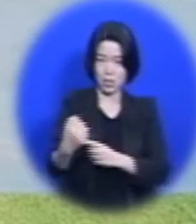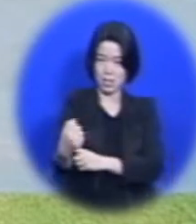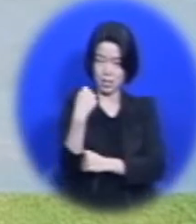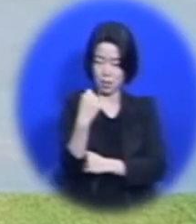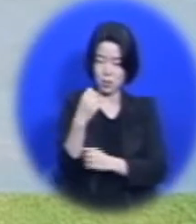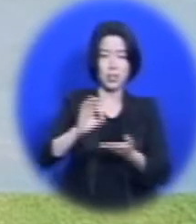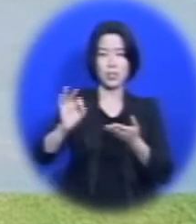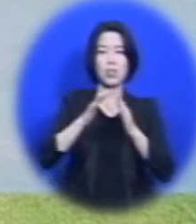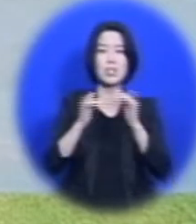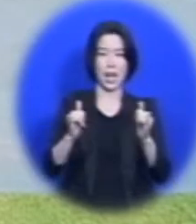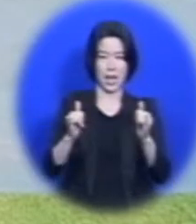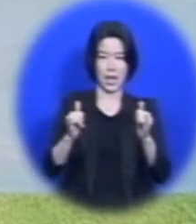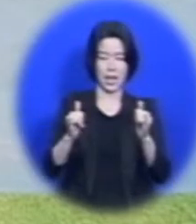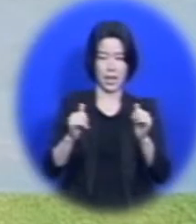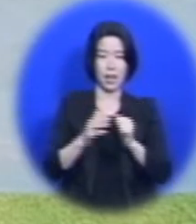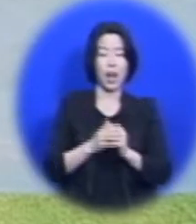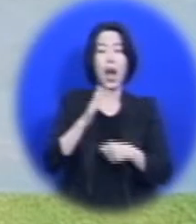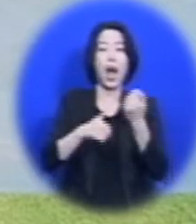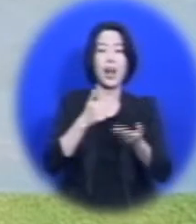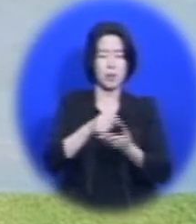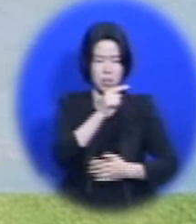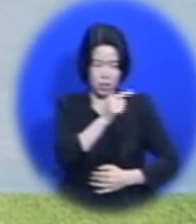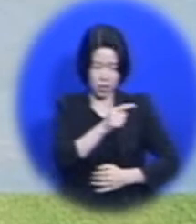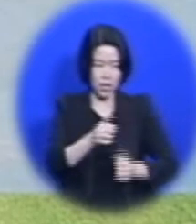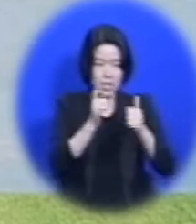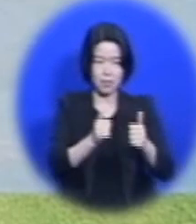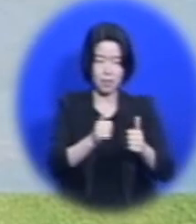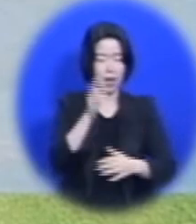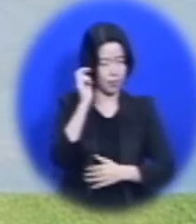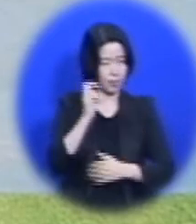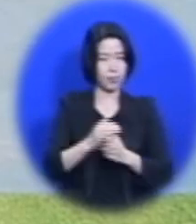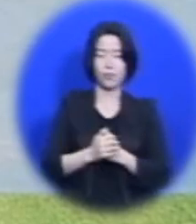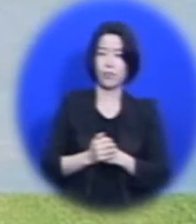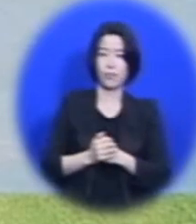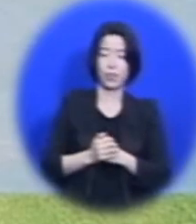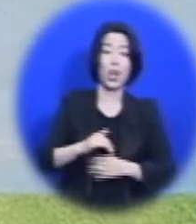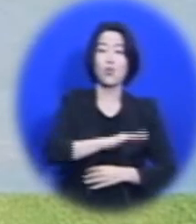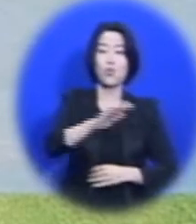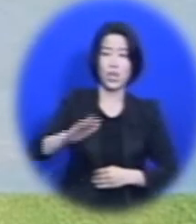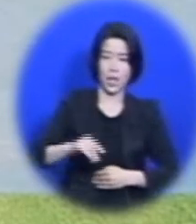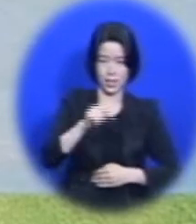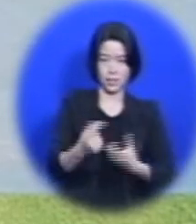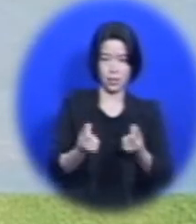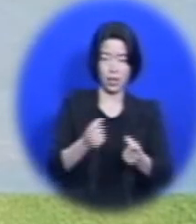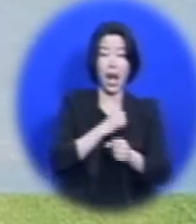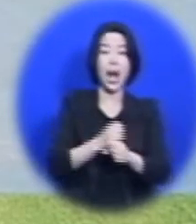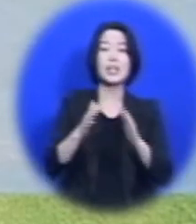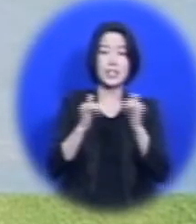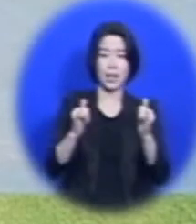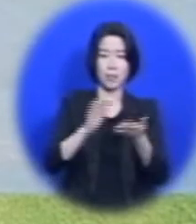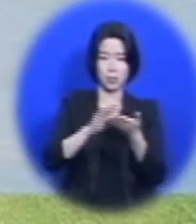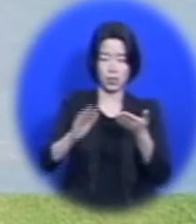쓰던 자인데 하나님께서 저를 심판하셨구나. 우리가 그렇게 할 사람들이라는